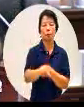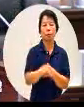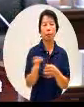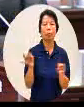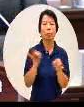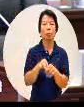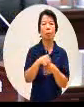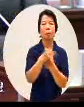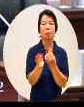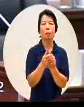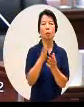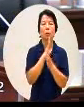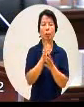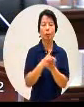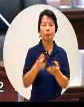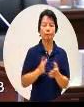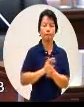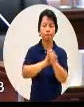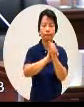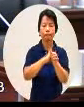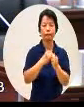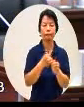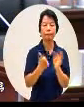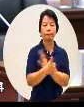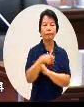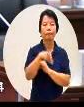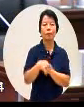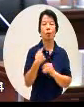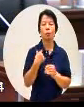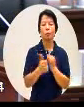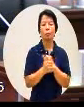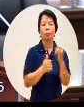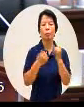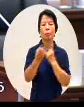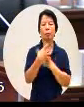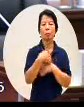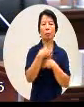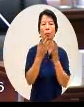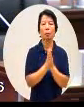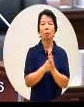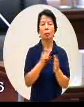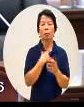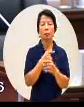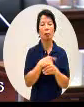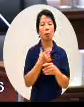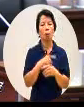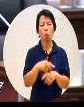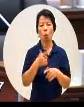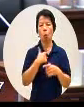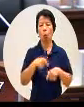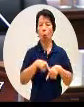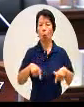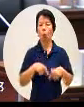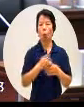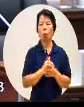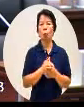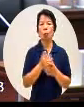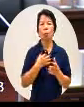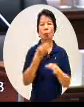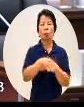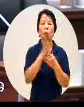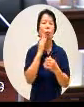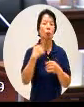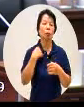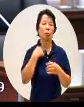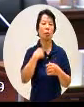去支持台灣戲劇表演家阿倫姆就跟我說了空虎你出手又很大風你的衣服如果不是議